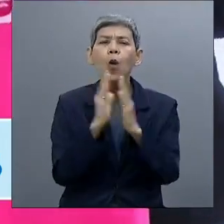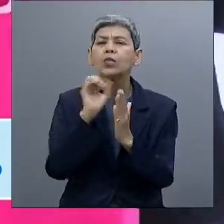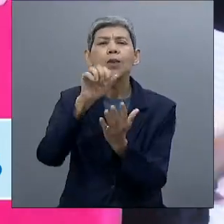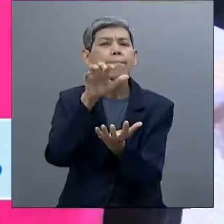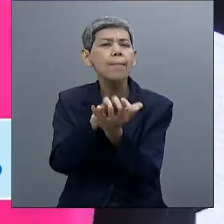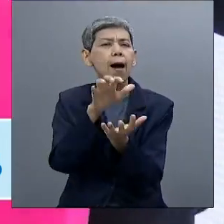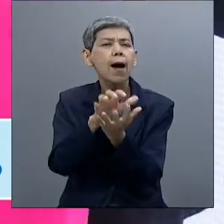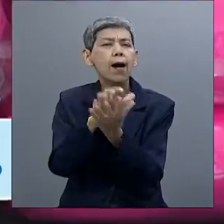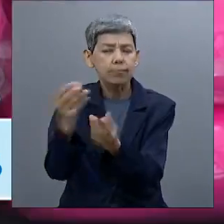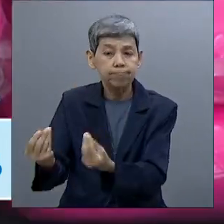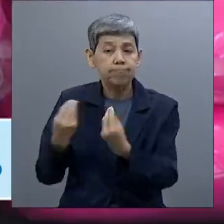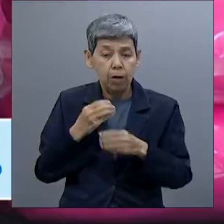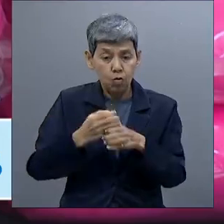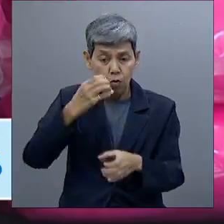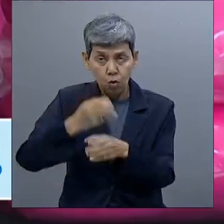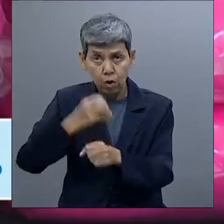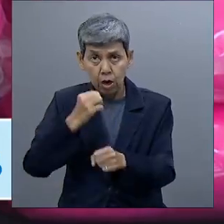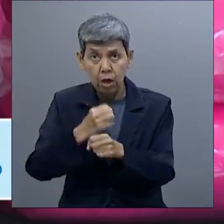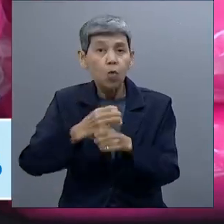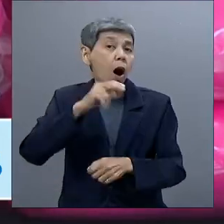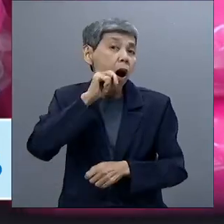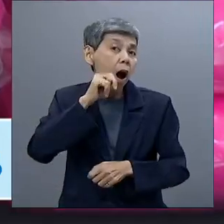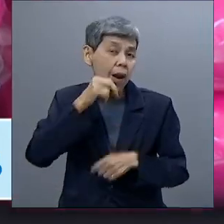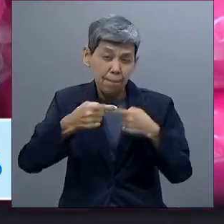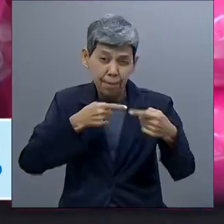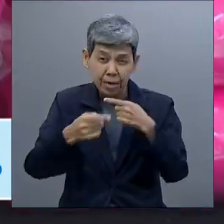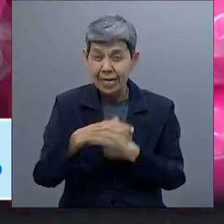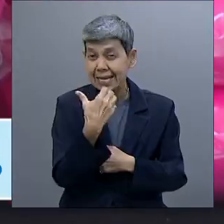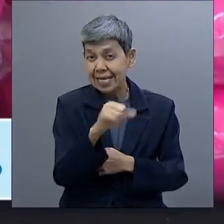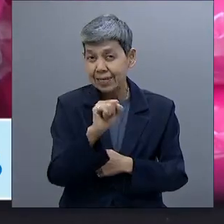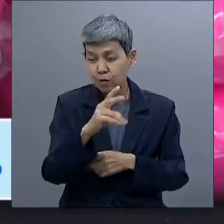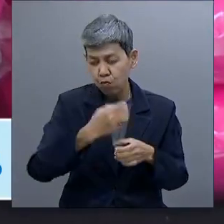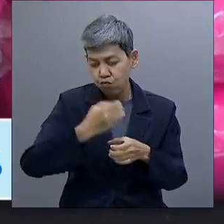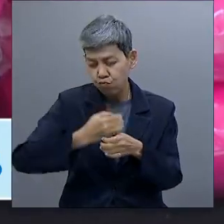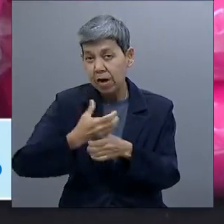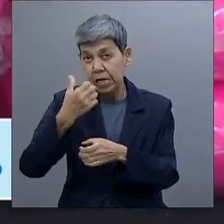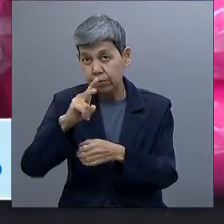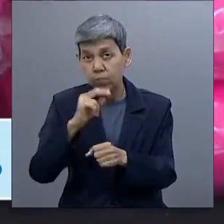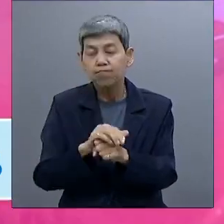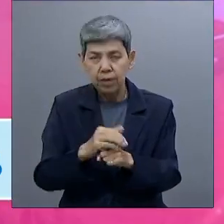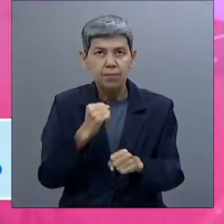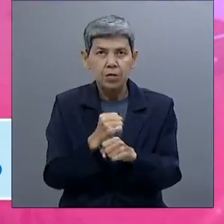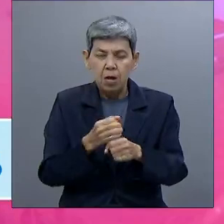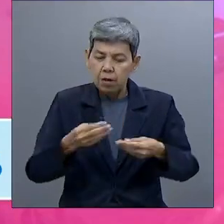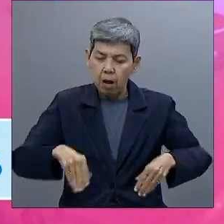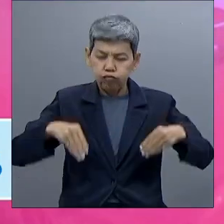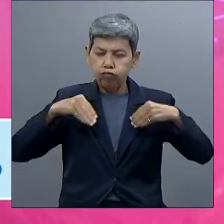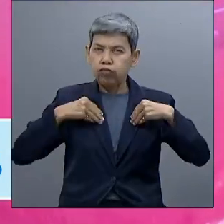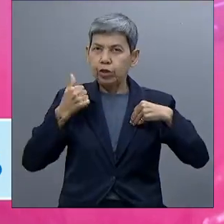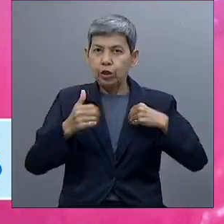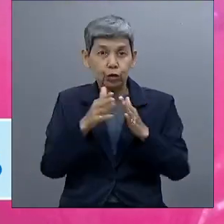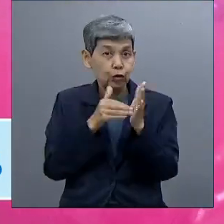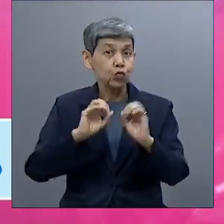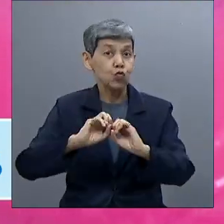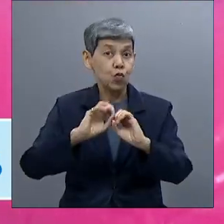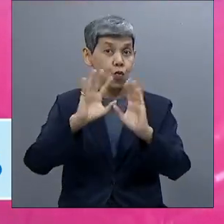การโดยผ้าห่ม1ผืนผลิตจากขวดน้ำพลาสติก12ขวดที่นอกจากจะมีความหนานุ่มสีสันสดใส